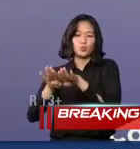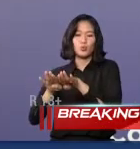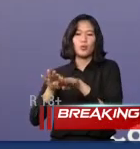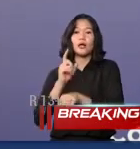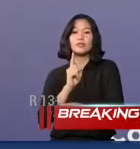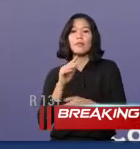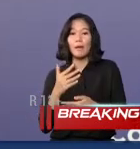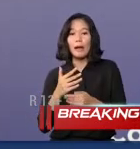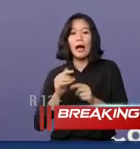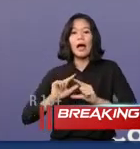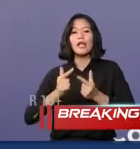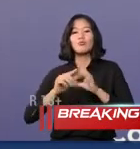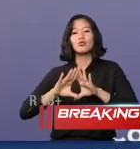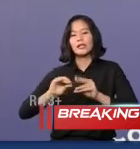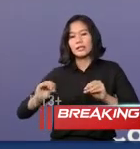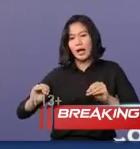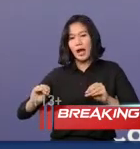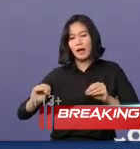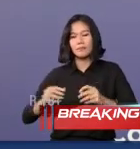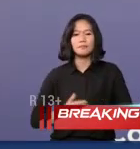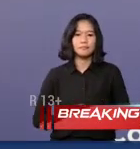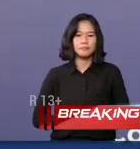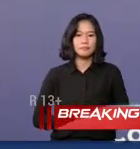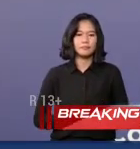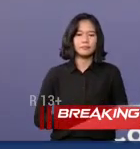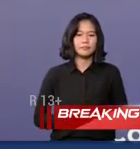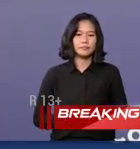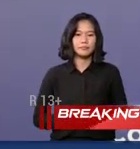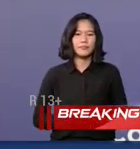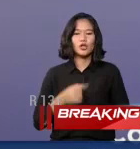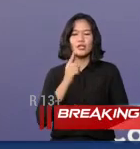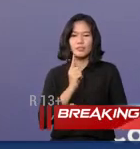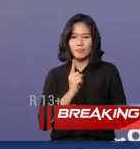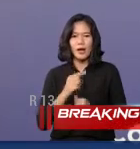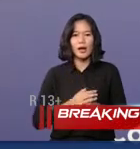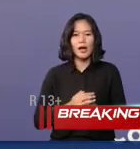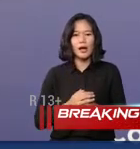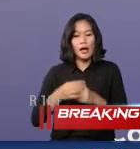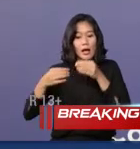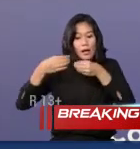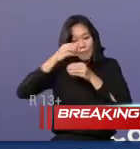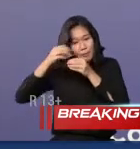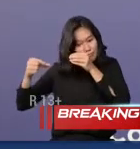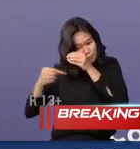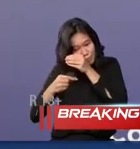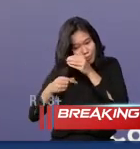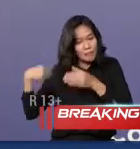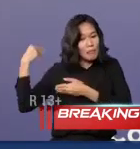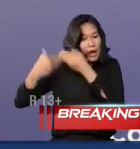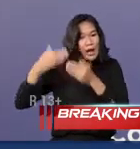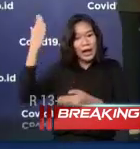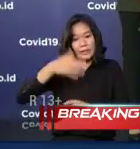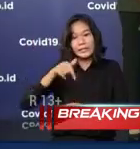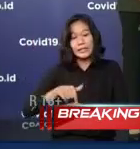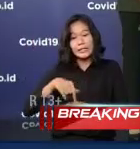memang libur hari kerja pada kelompok laboratorium itu oleh karena itu maka pemeriksaan yang kita lakukan sampai dengan hari ini untuk